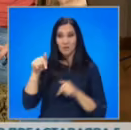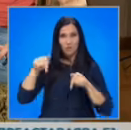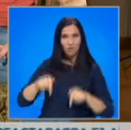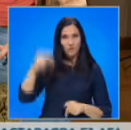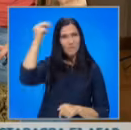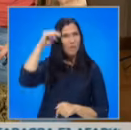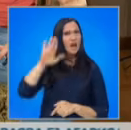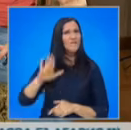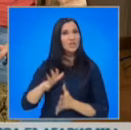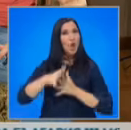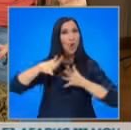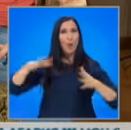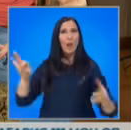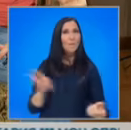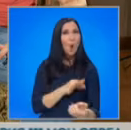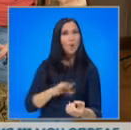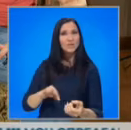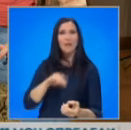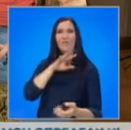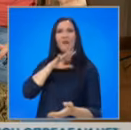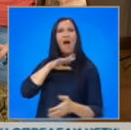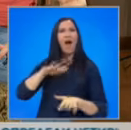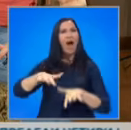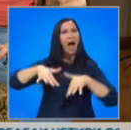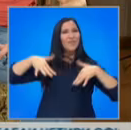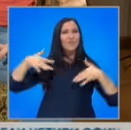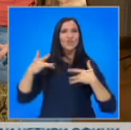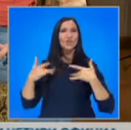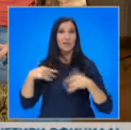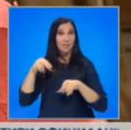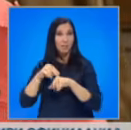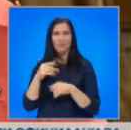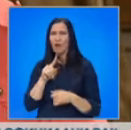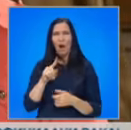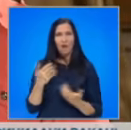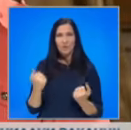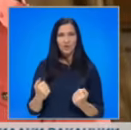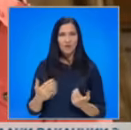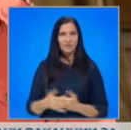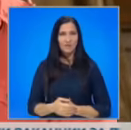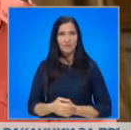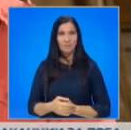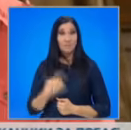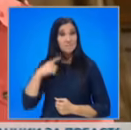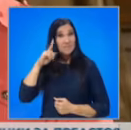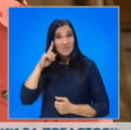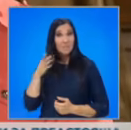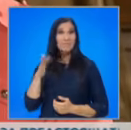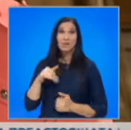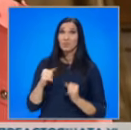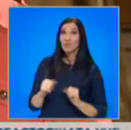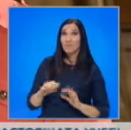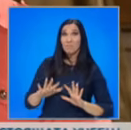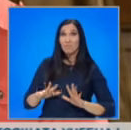България. Вашият голям концерт в Античния театър, тук в Пловдив. Какво очаквате? Не знам дали да очаквам нещо